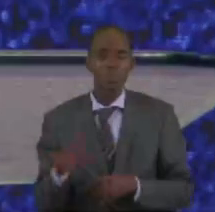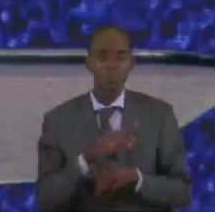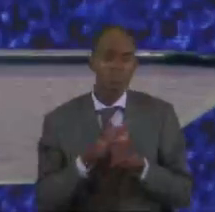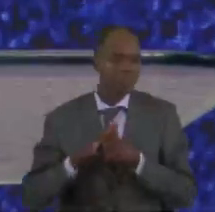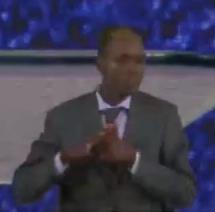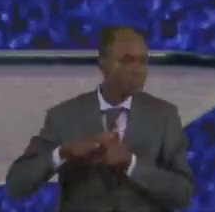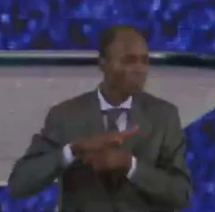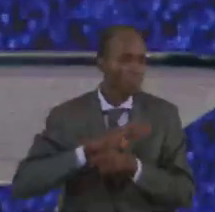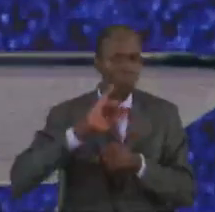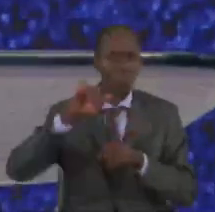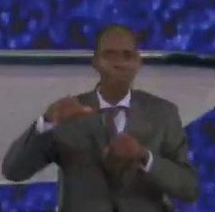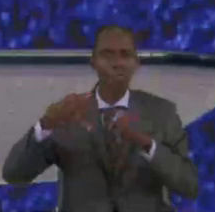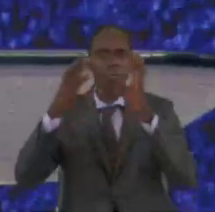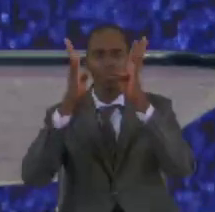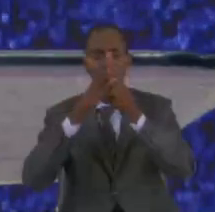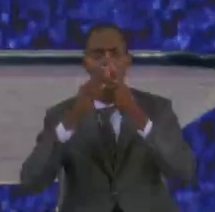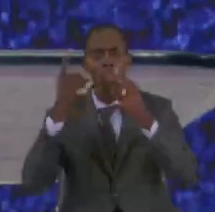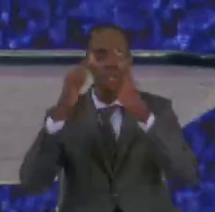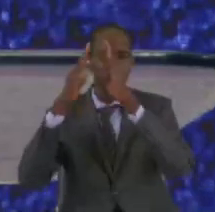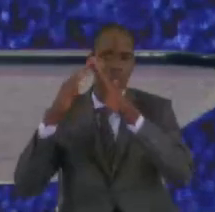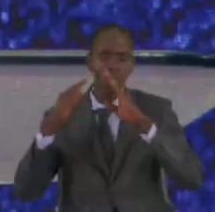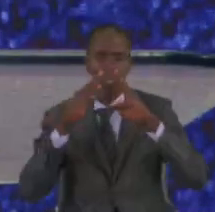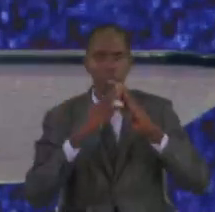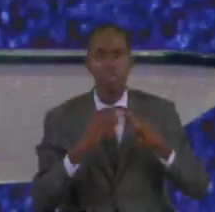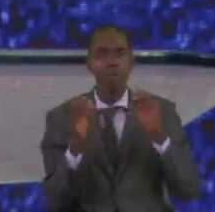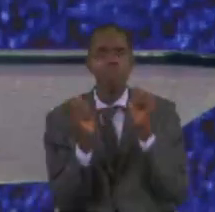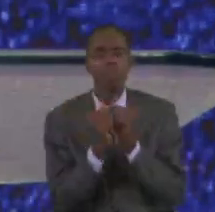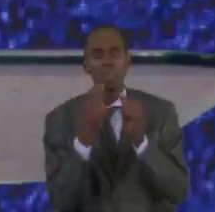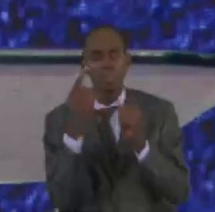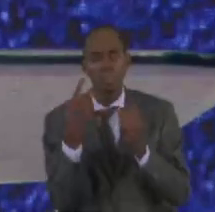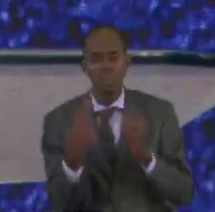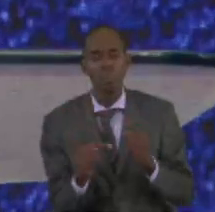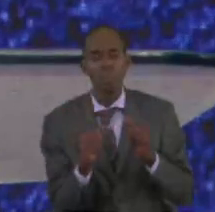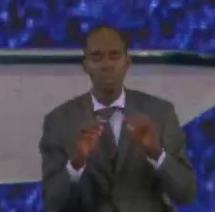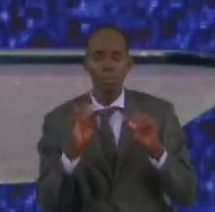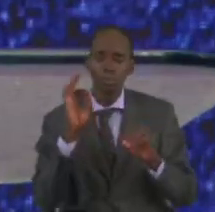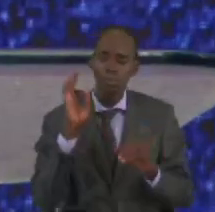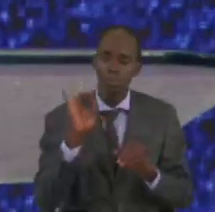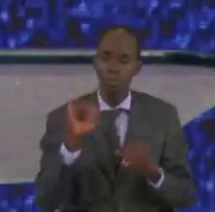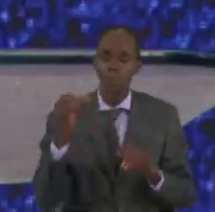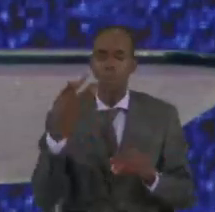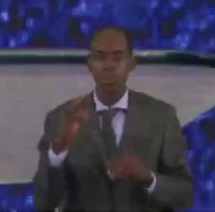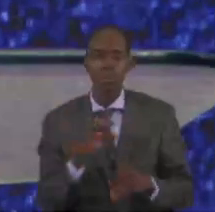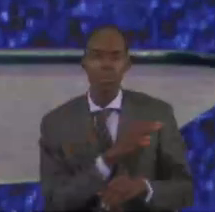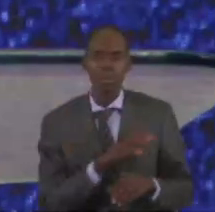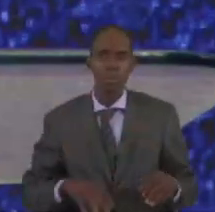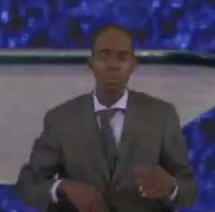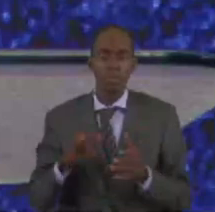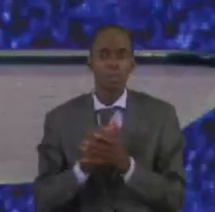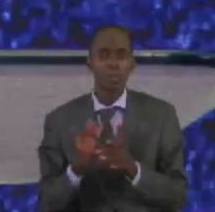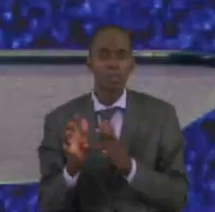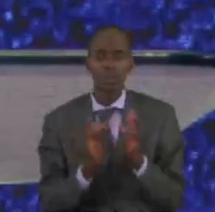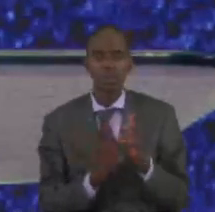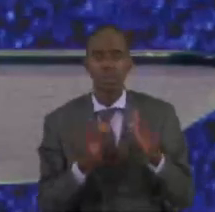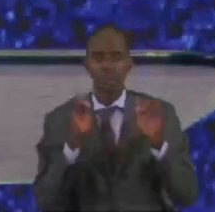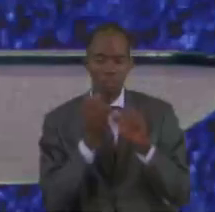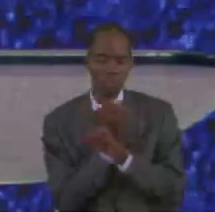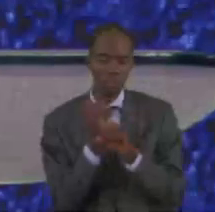ont rempli Jérusalem, leur ville, de la doctrine de Christ, de l'enseignement de Christ.